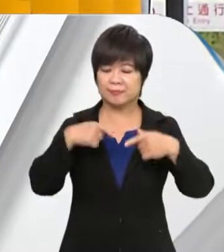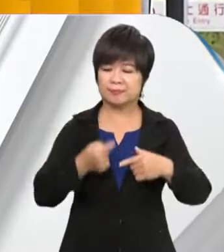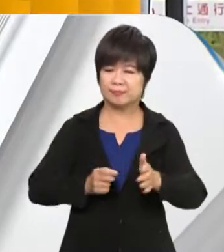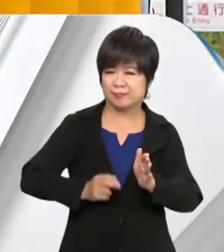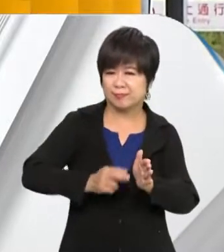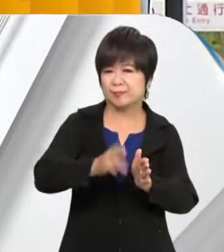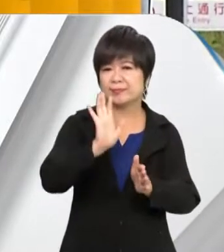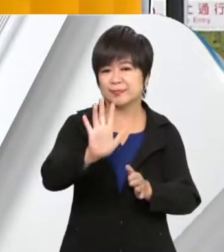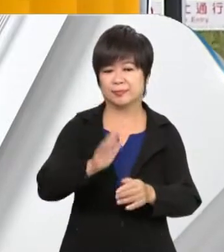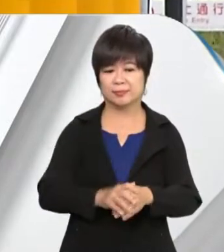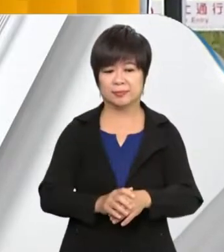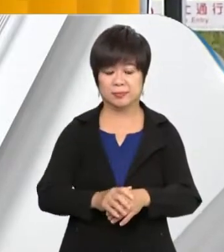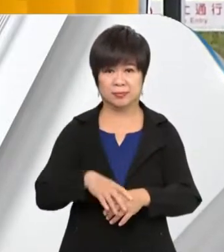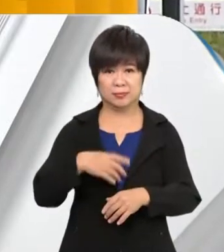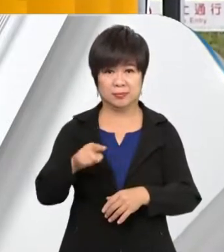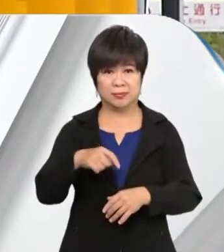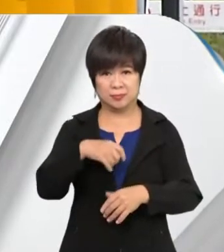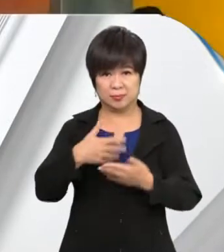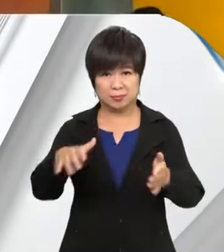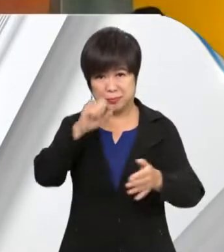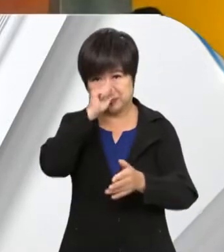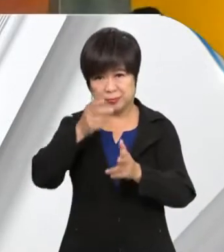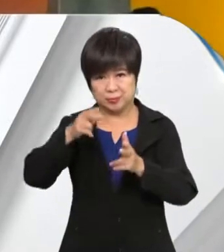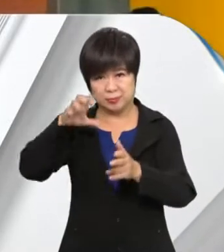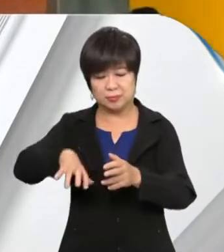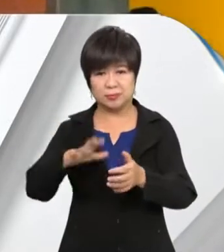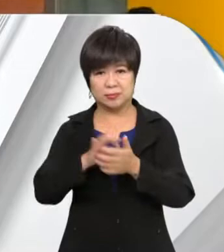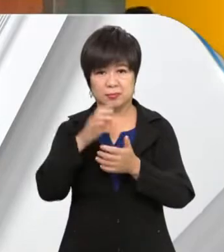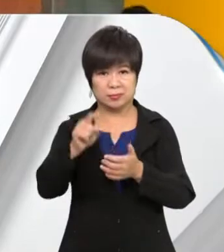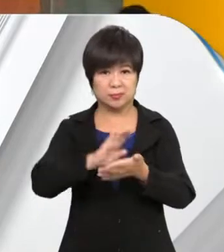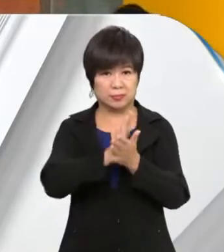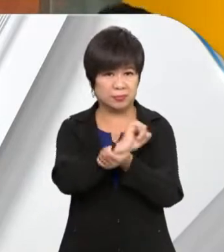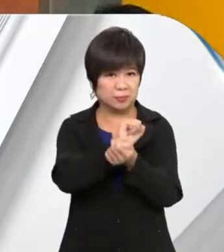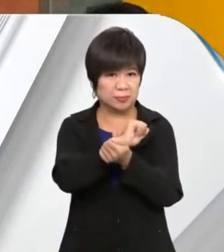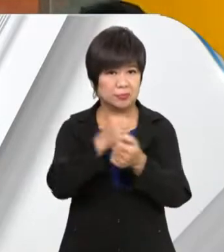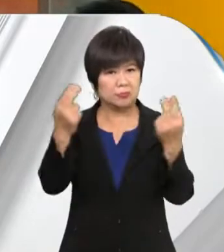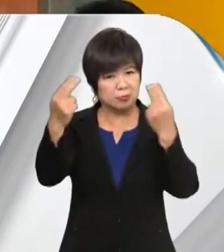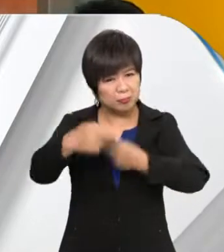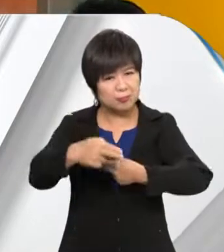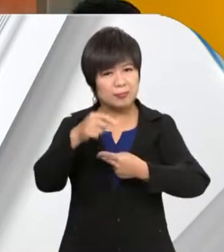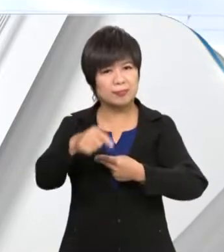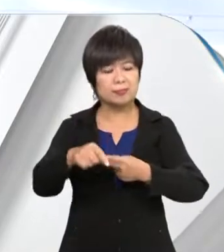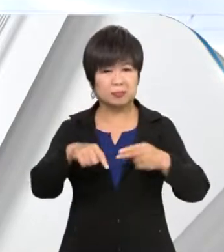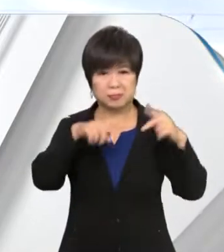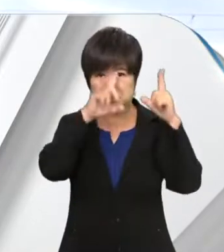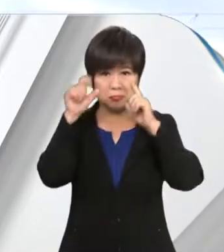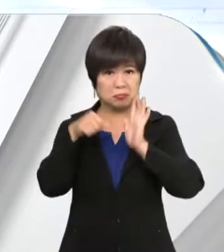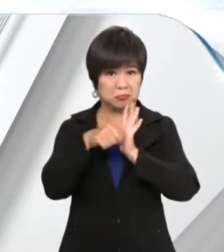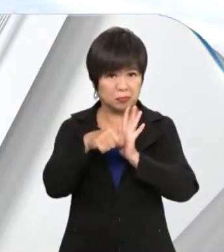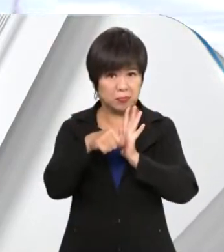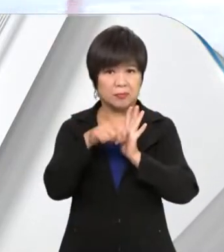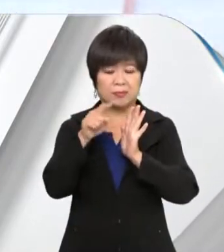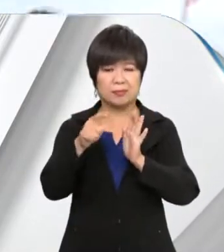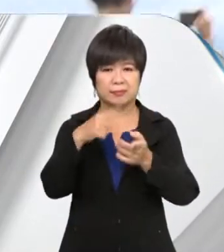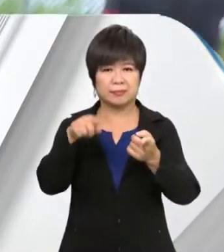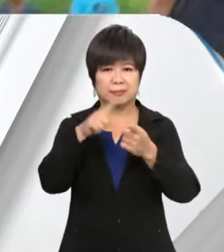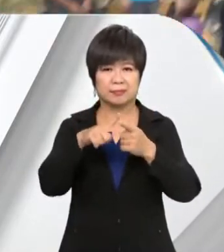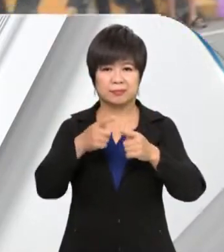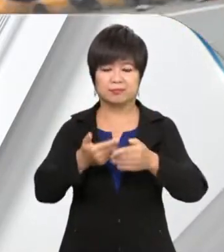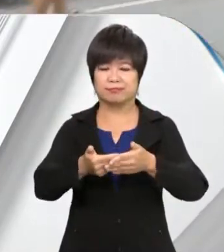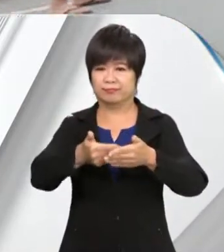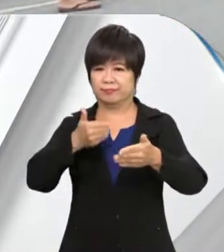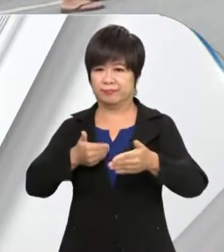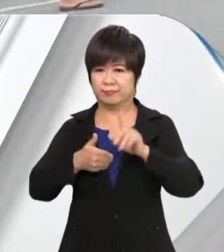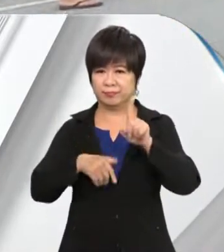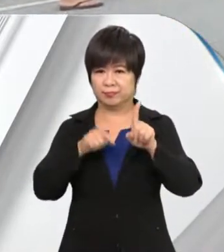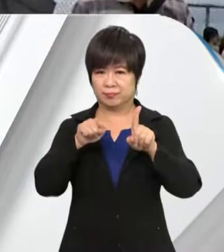呼吁民众到南非多量查票，也系银幕平交通一条有名的经典时节。每个楼梯记录保持1.5公尺